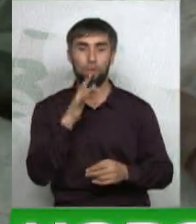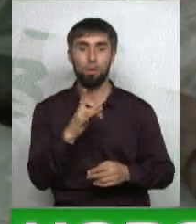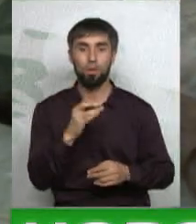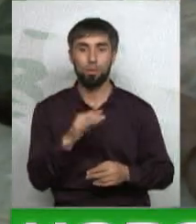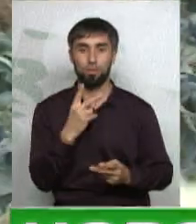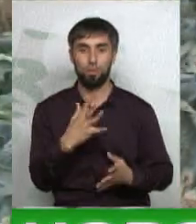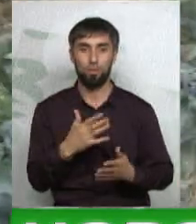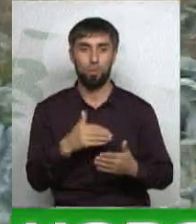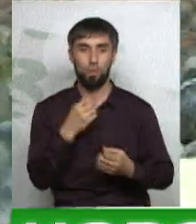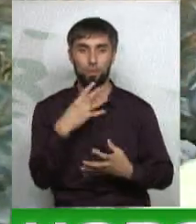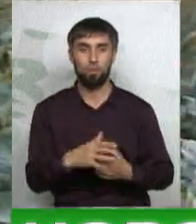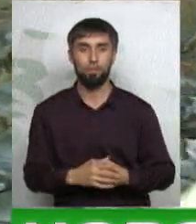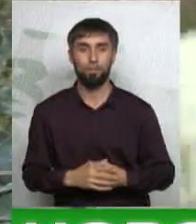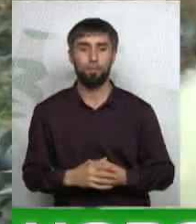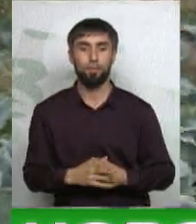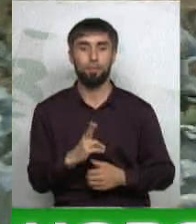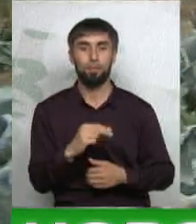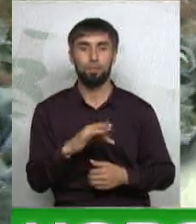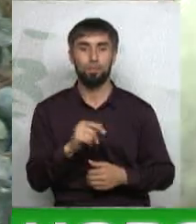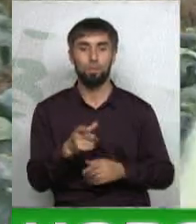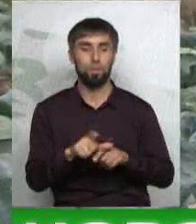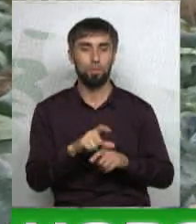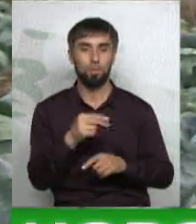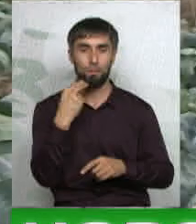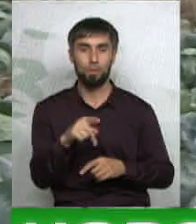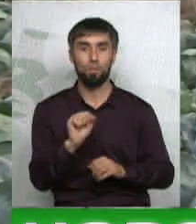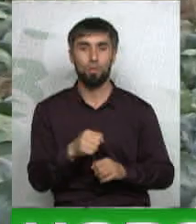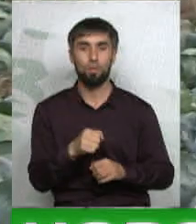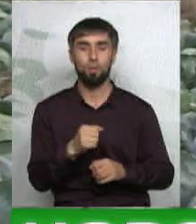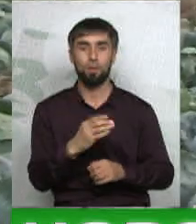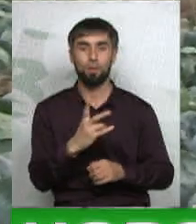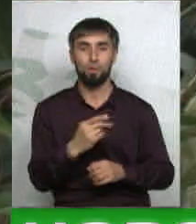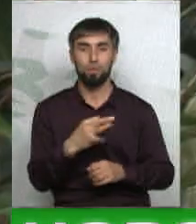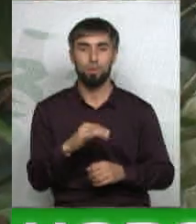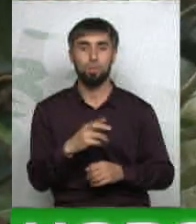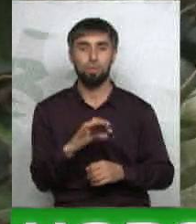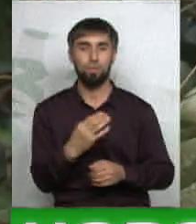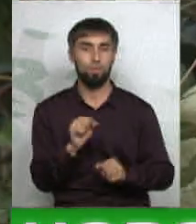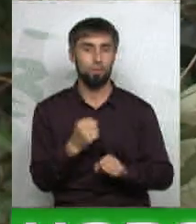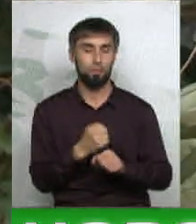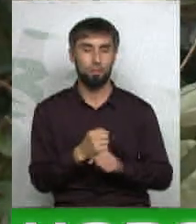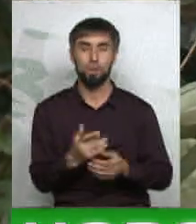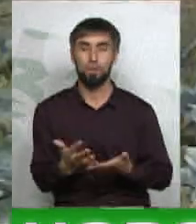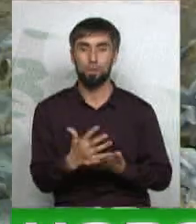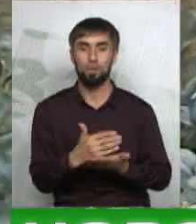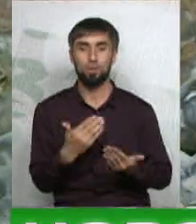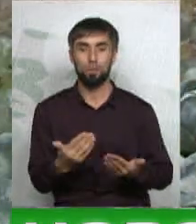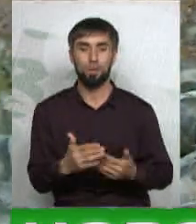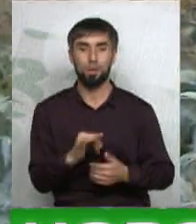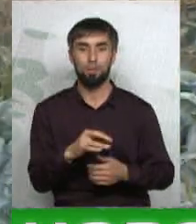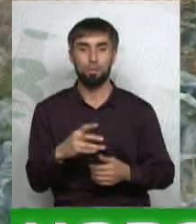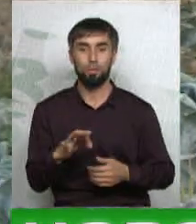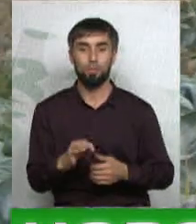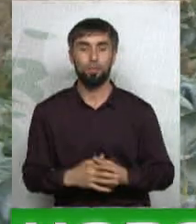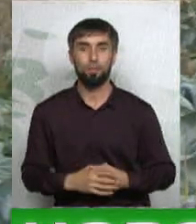результат впечатляет. Капуста идеально вкусная. Можно там на соленье, на это, на борщ можно сделать. Собираем вот сейчас именно вот